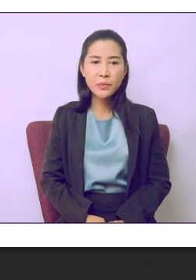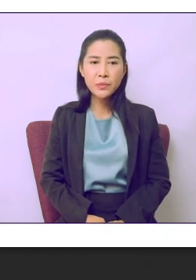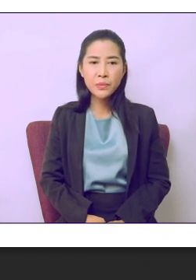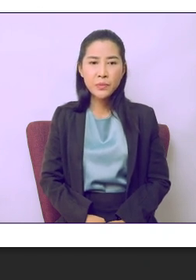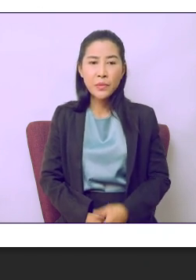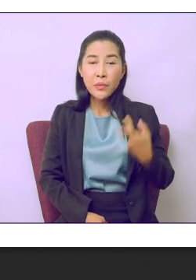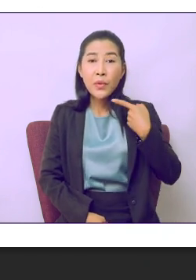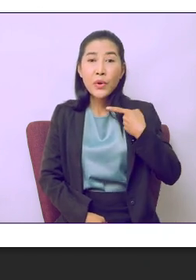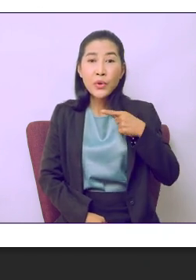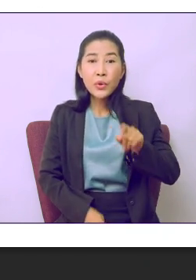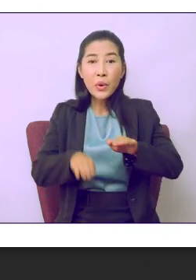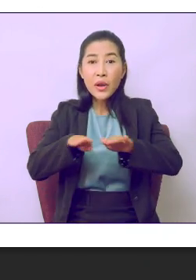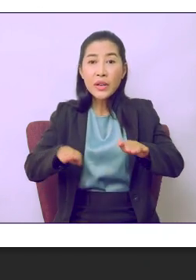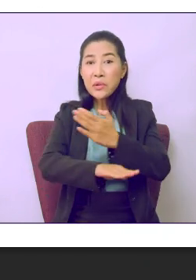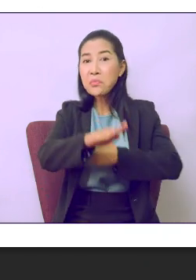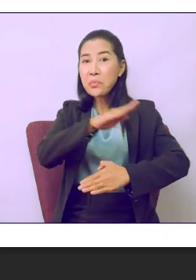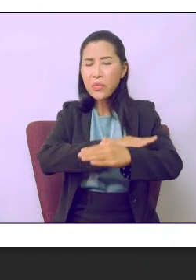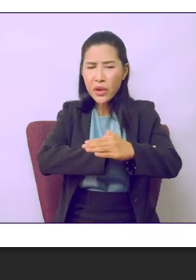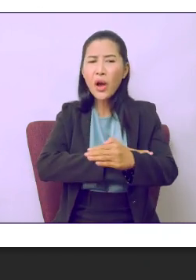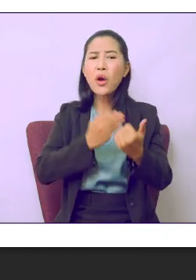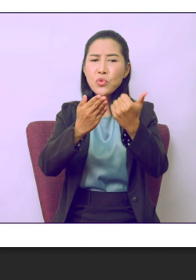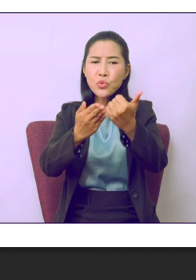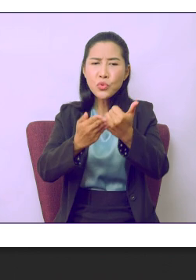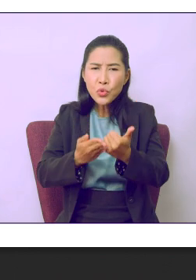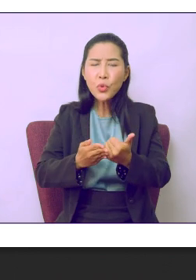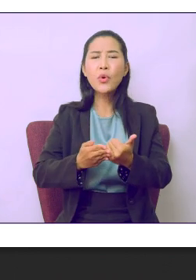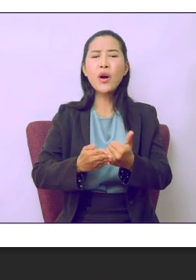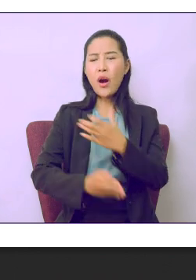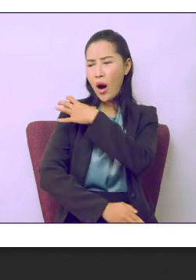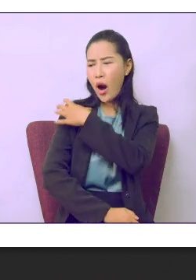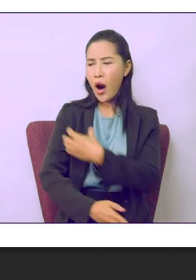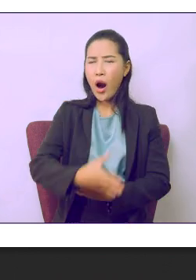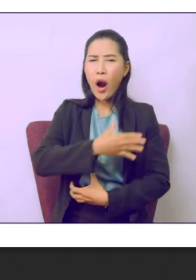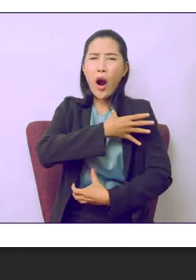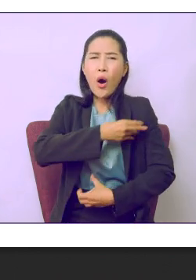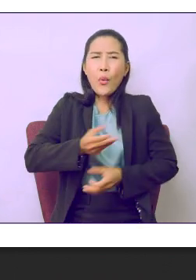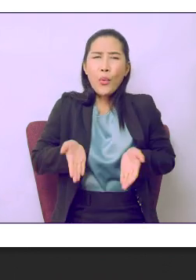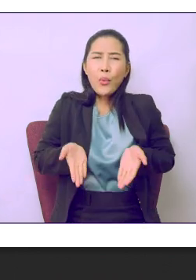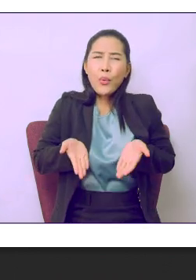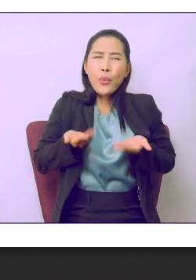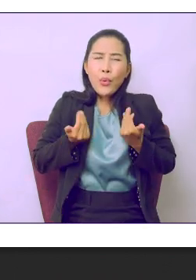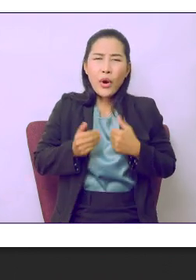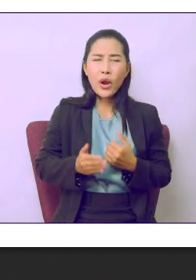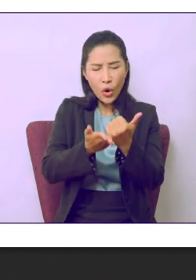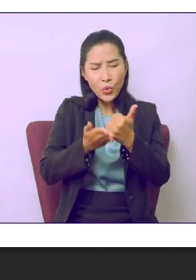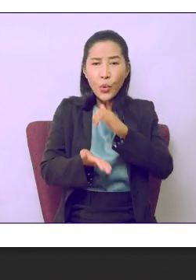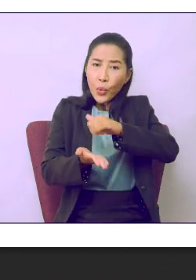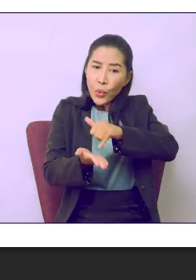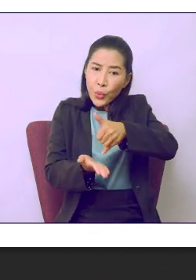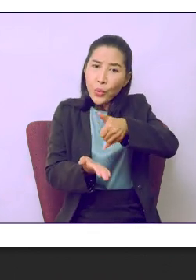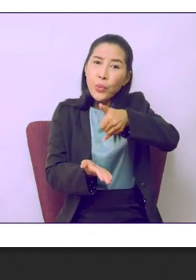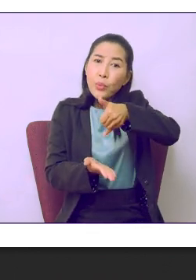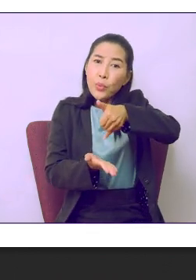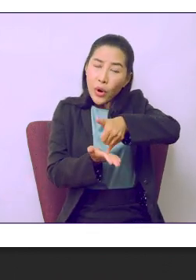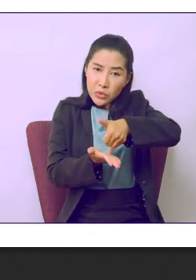ครับสมองพิการเนี่ยก็ช่วยคายแหละนะครับคายกล้ามเนื้อนะครับแล้วก็ช่วยเรื่องการทรงตัวเนาะสำหรับที่ไม่ใช่